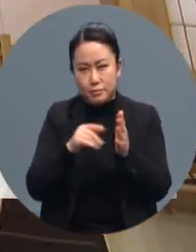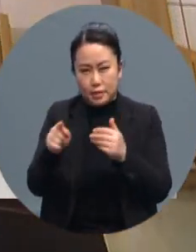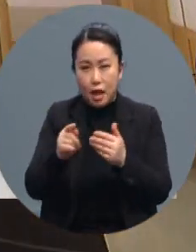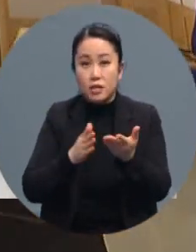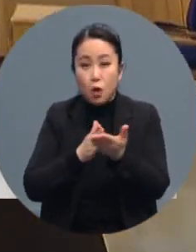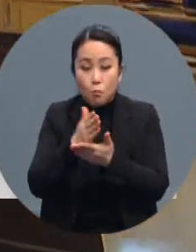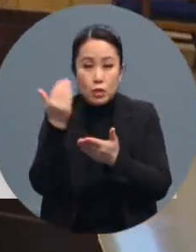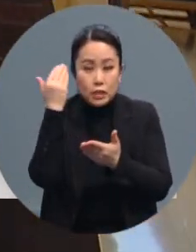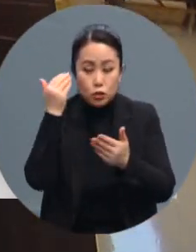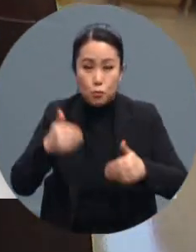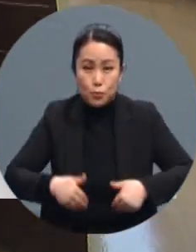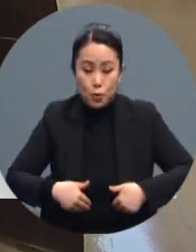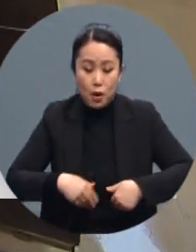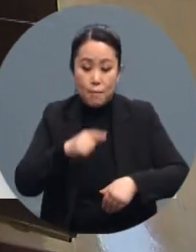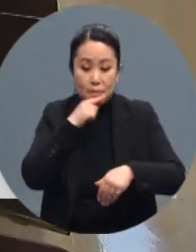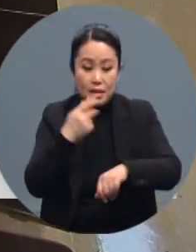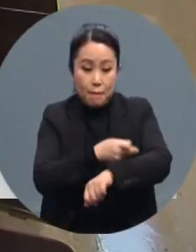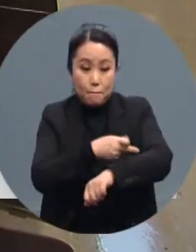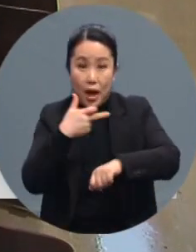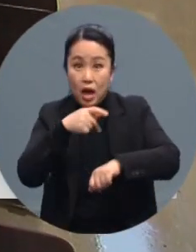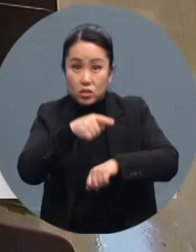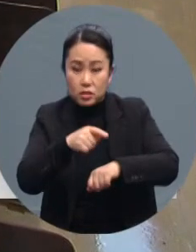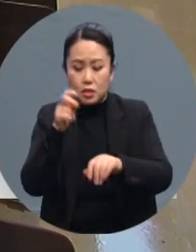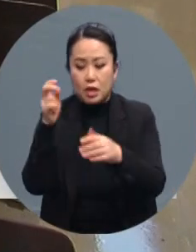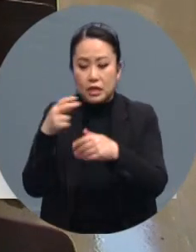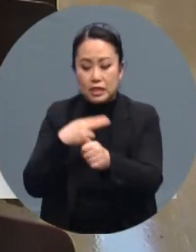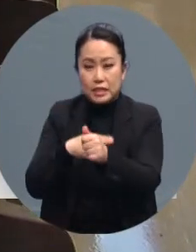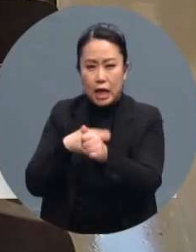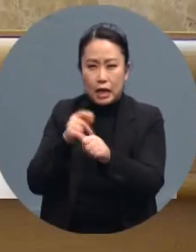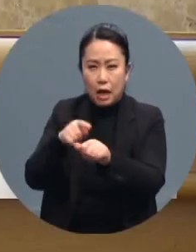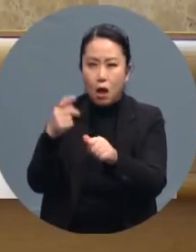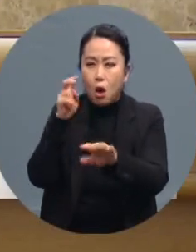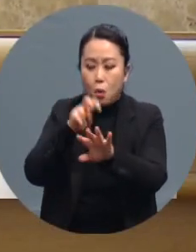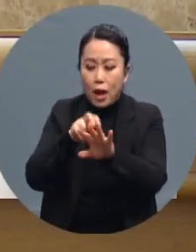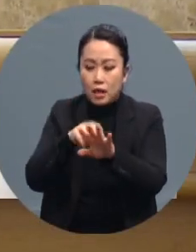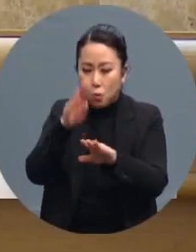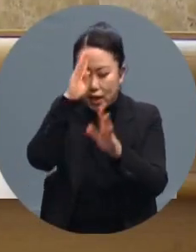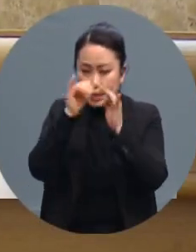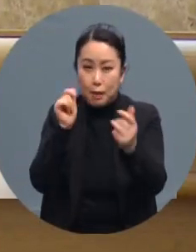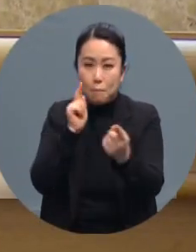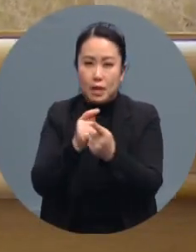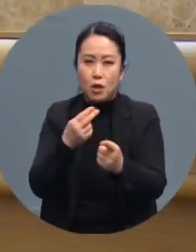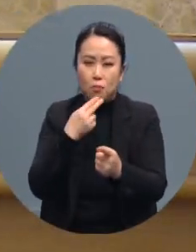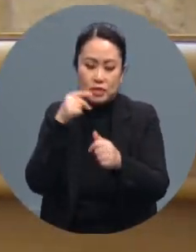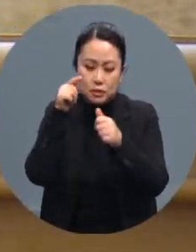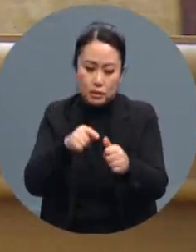행위는 의사가 환자를 대면하지 않고 지시만으로 가능한 업무로 볼 수 없다고 밝혔습니다